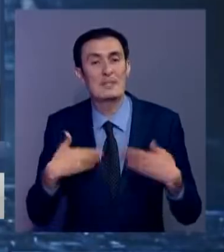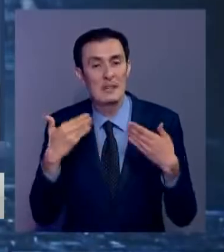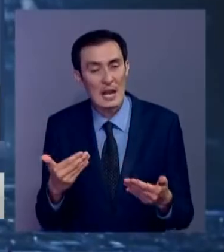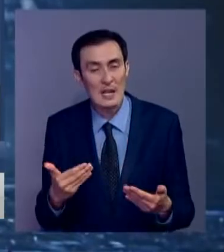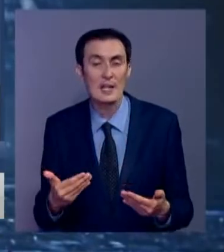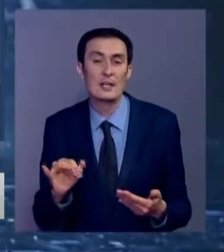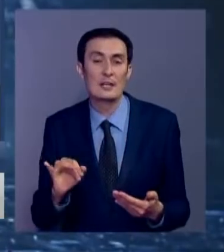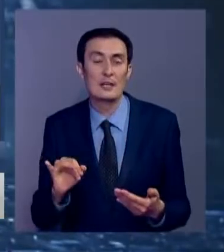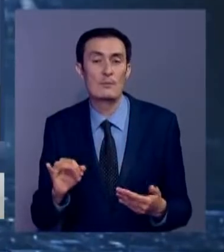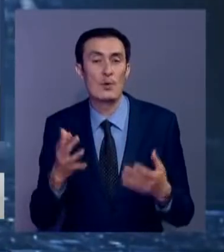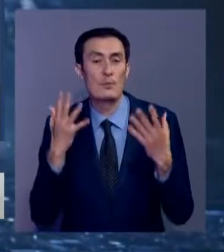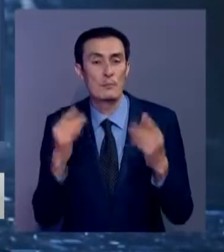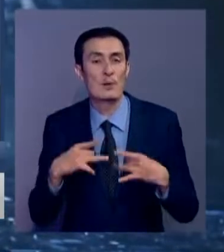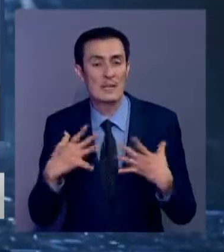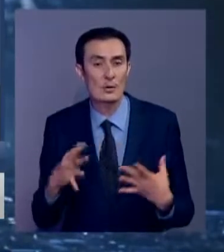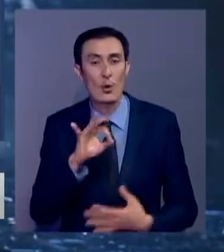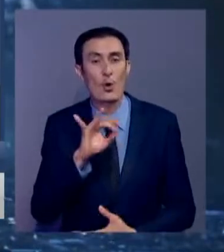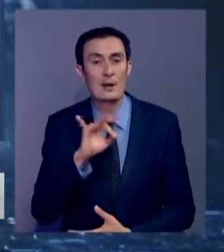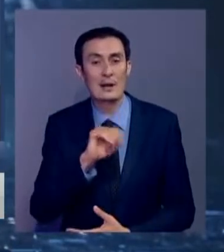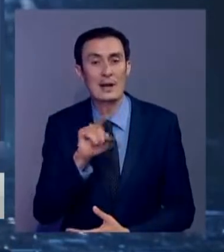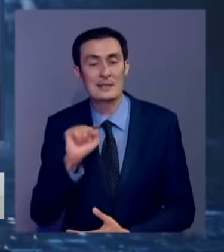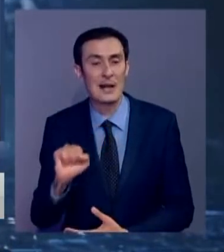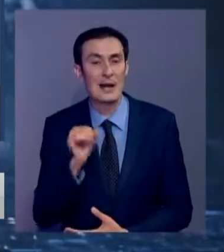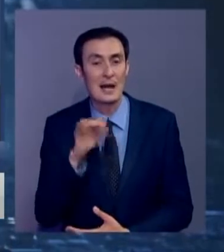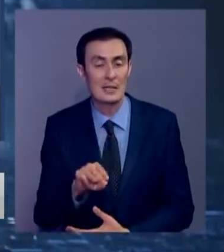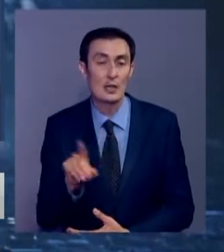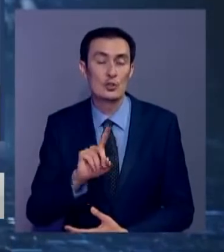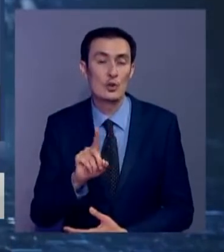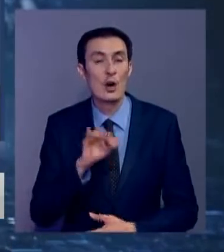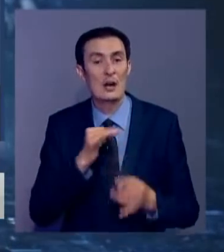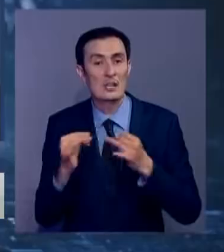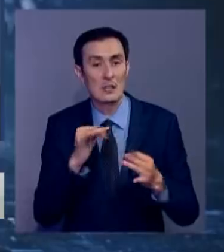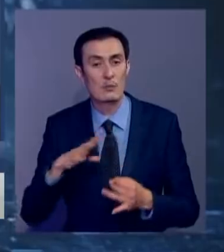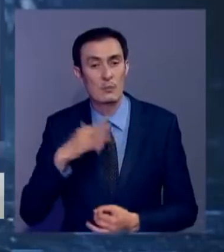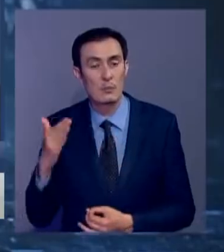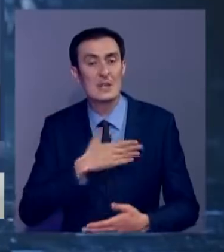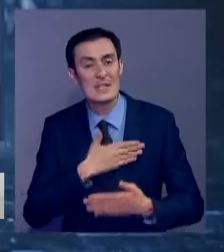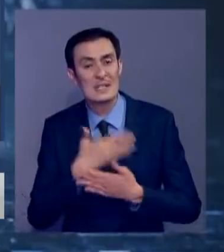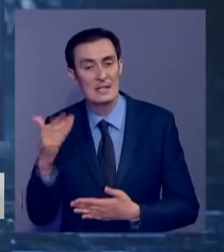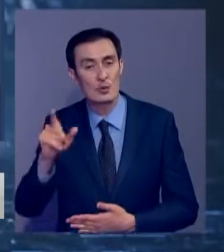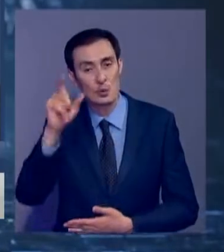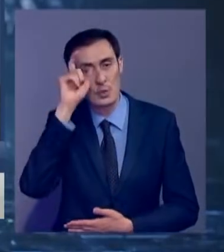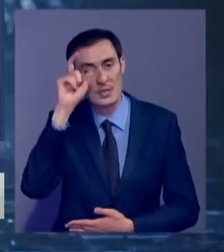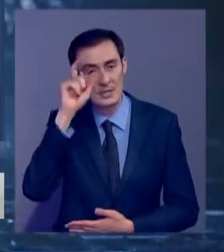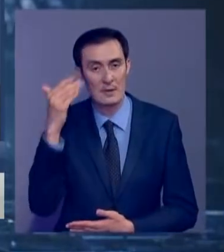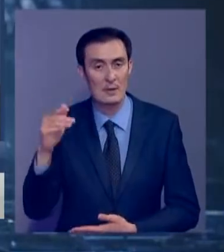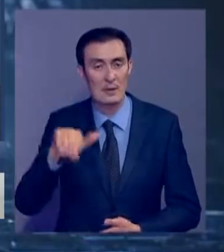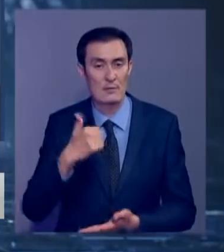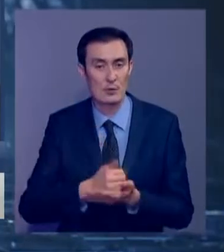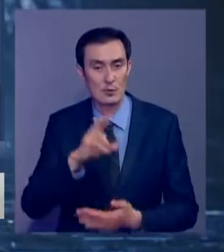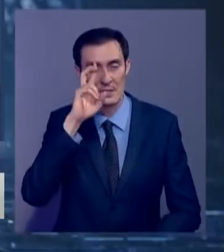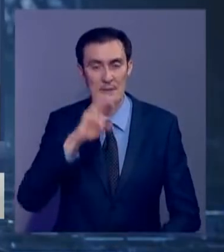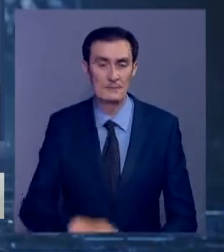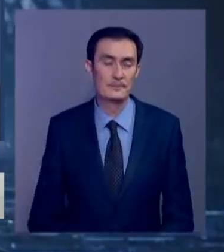и пожеланиями по случаю праздника Ураза Айд. Отмечу, что разговор состоялся по инициативе турецкой стороны.